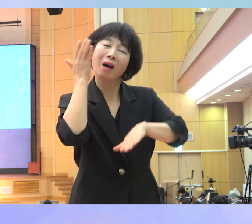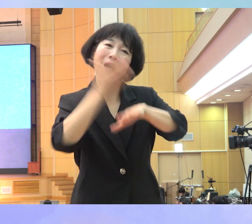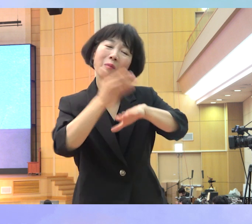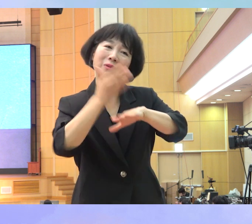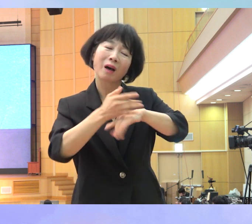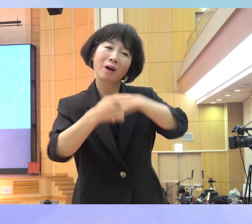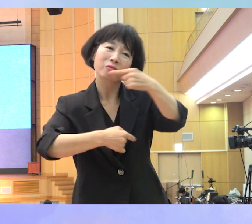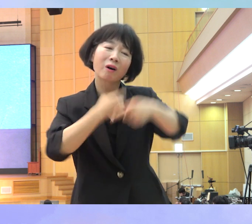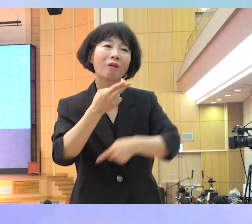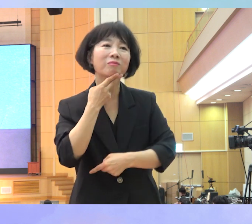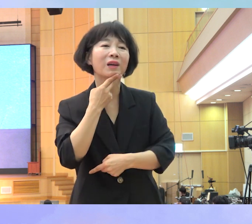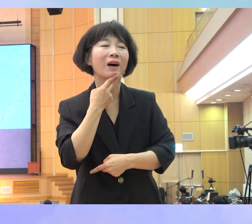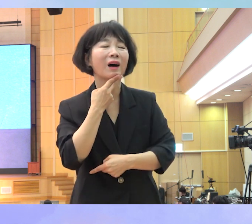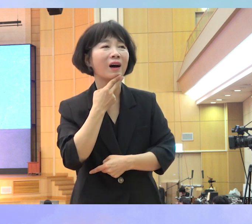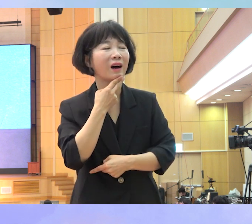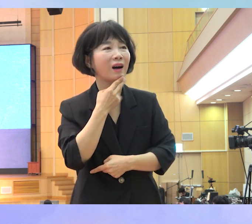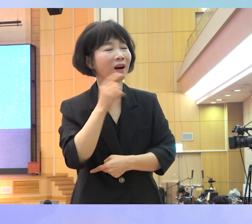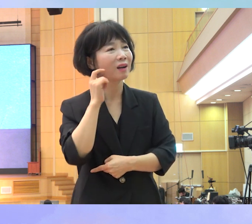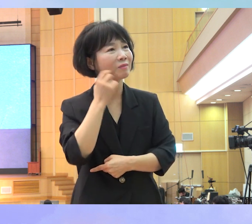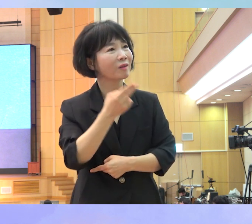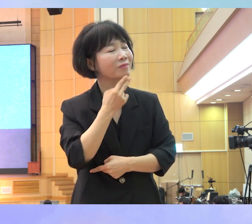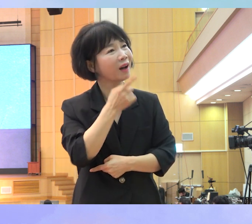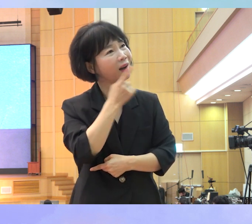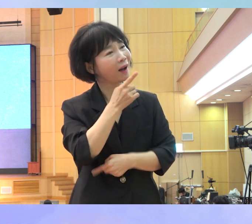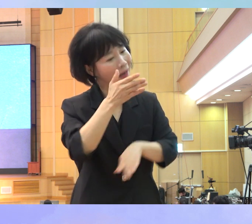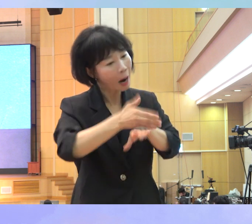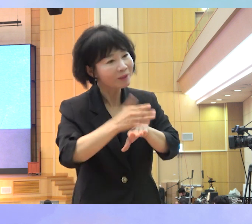없다. 제가 진짜